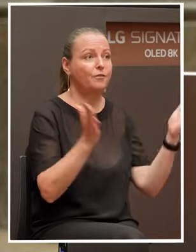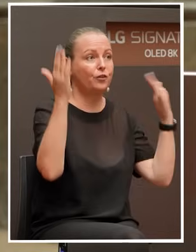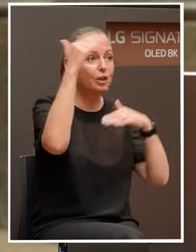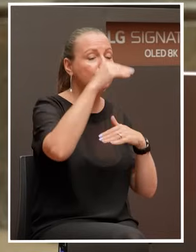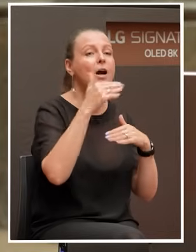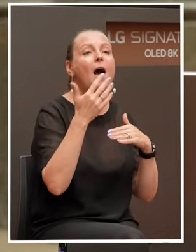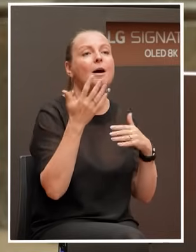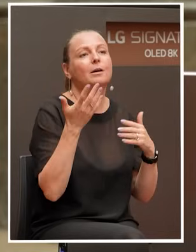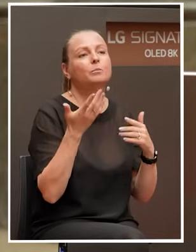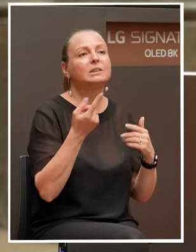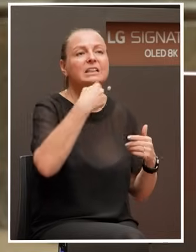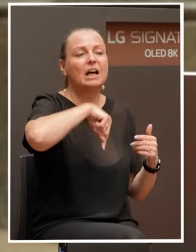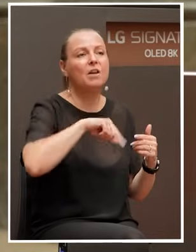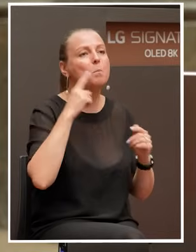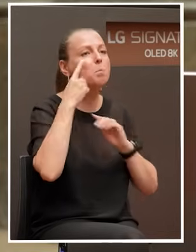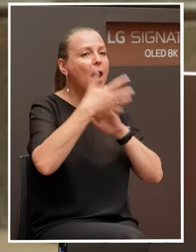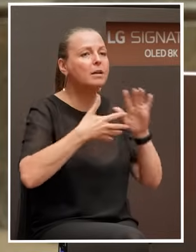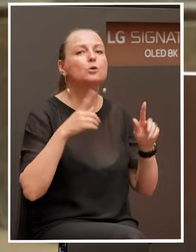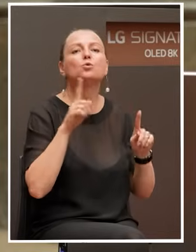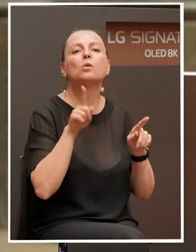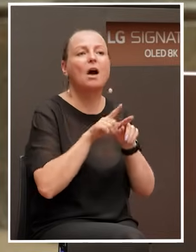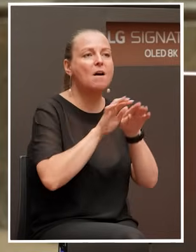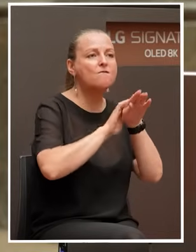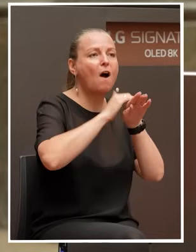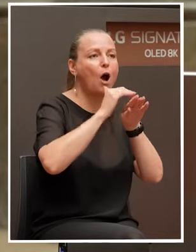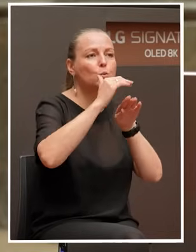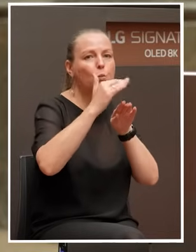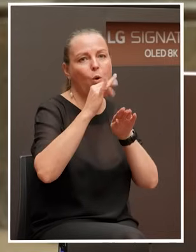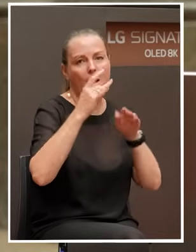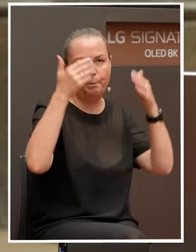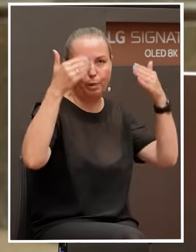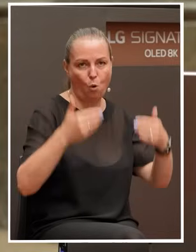вещь заставляет понимать, что такое фактура и